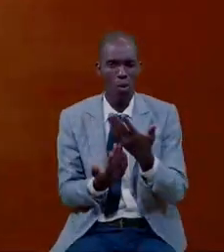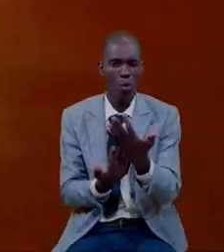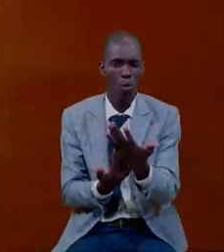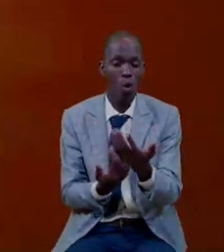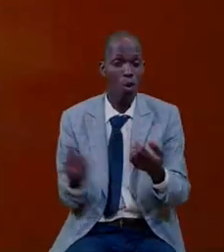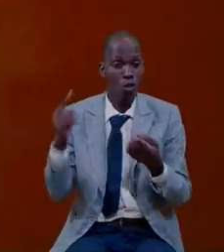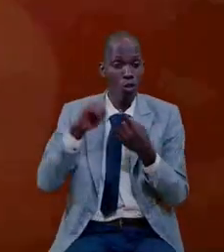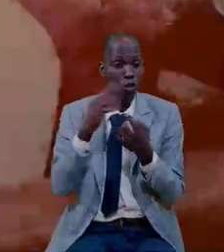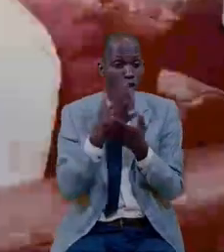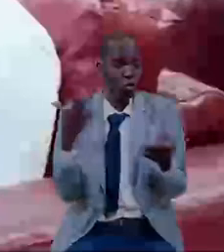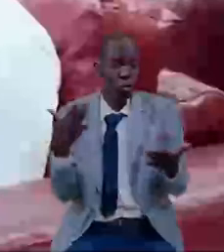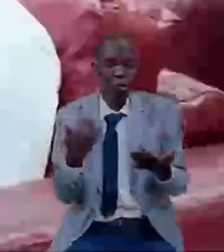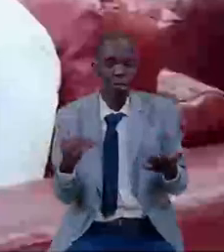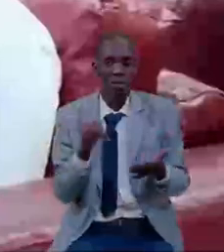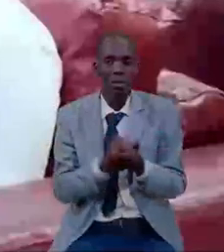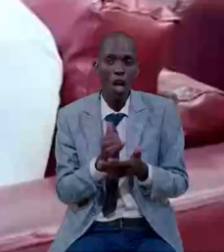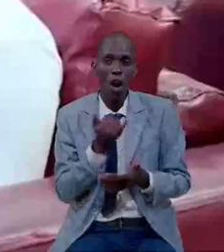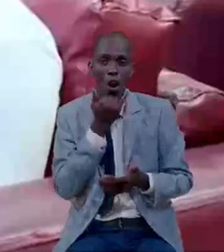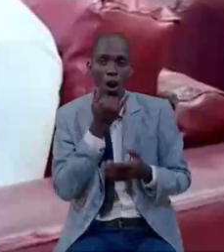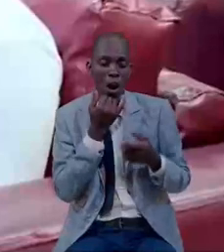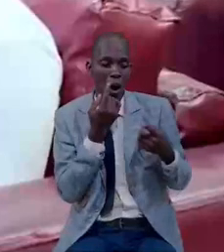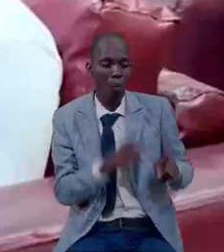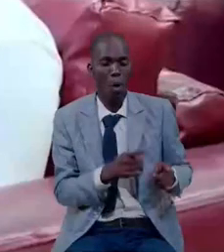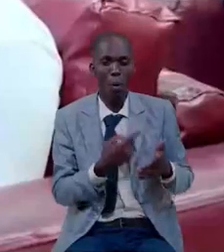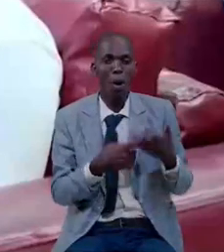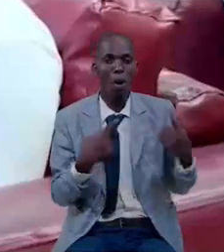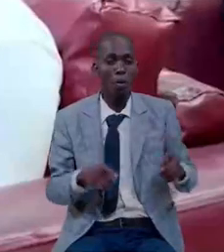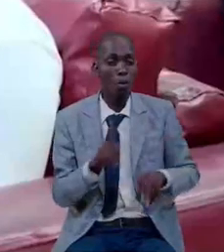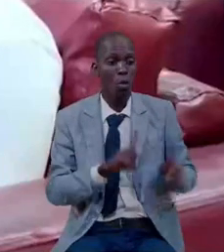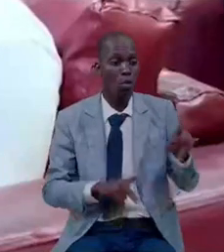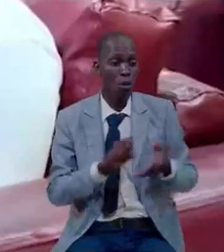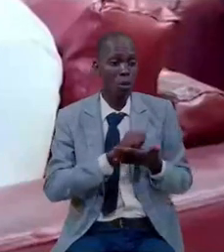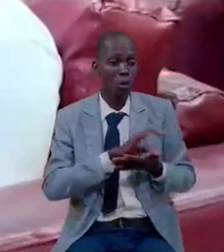qui ne leur plaît pas et de là ils